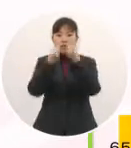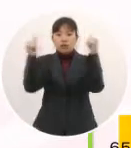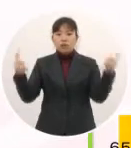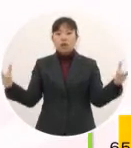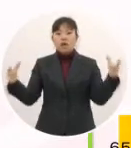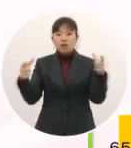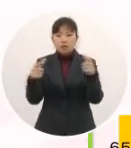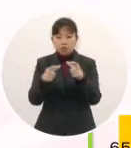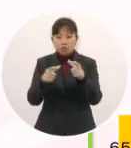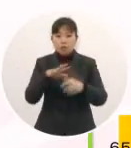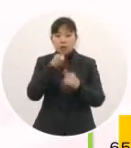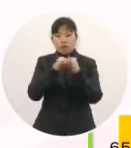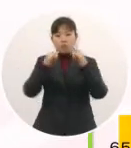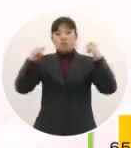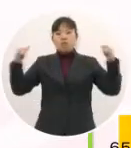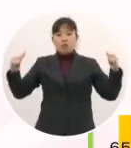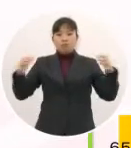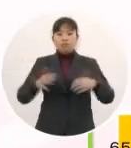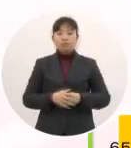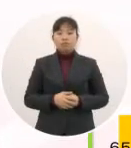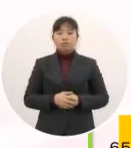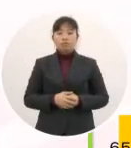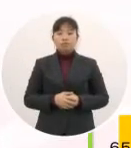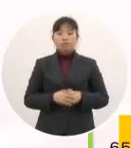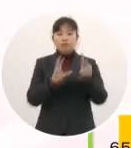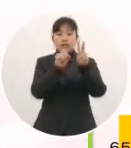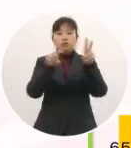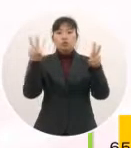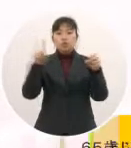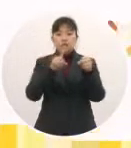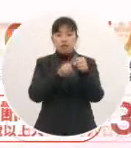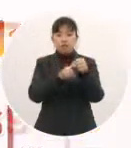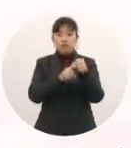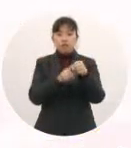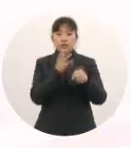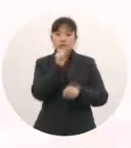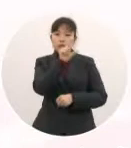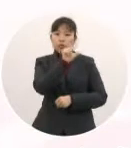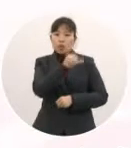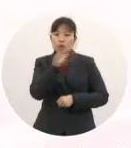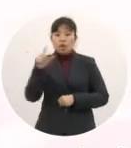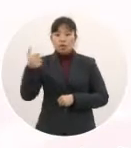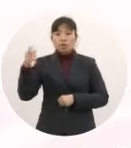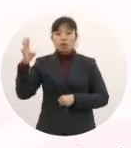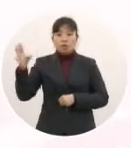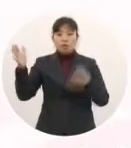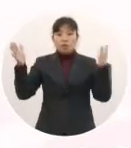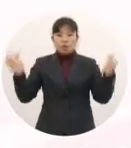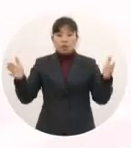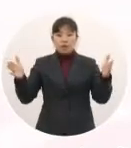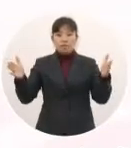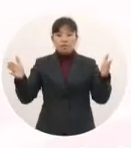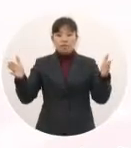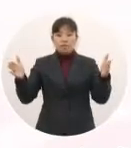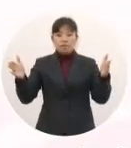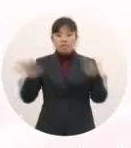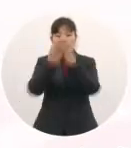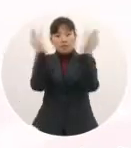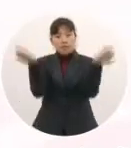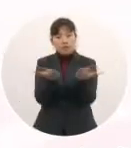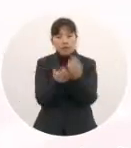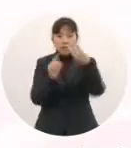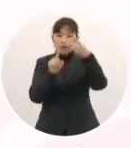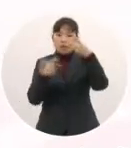減り、高齢者が増える。2012年には15歳から64歳までの人たち、およ